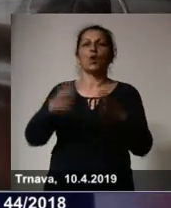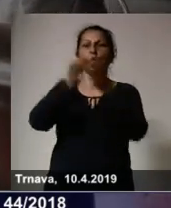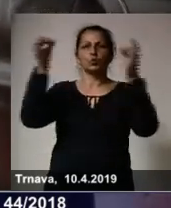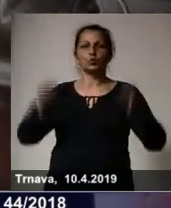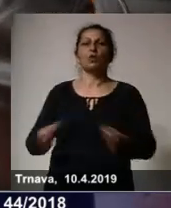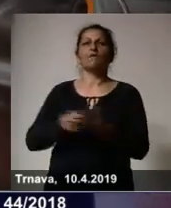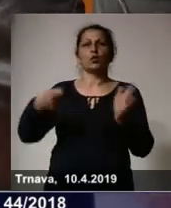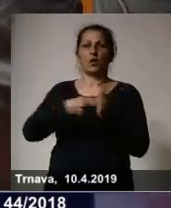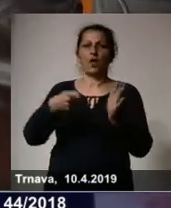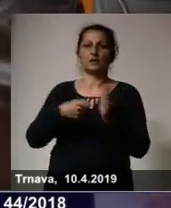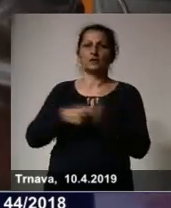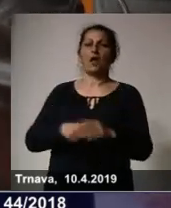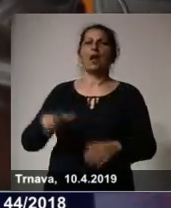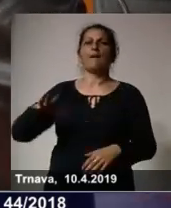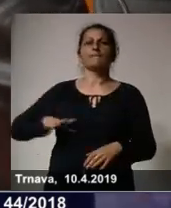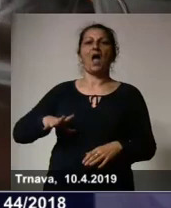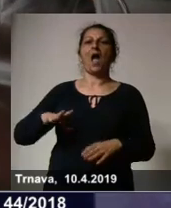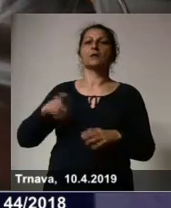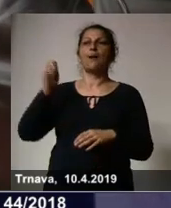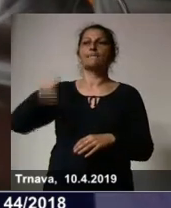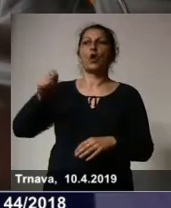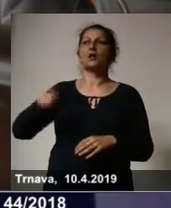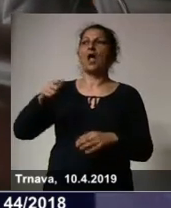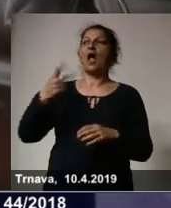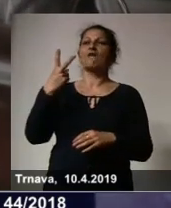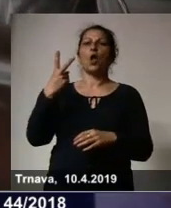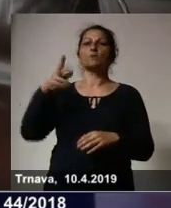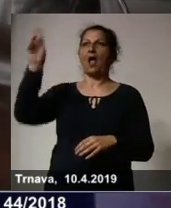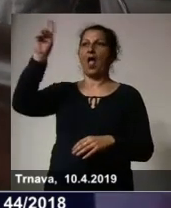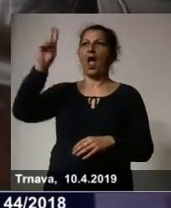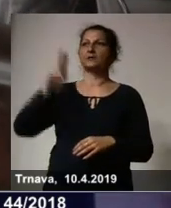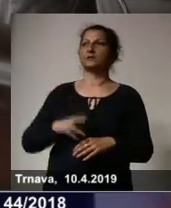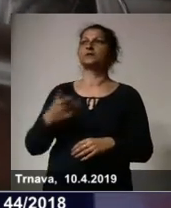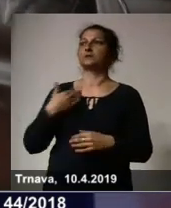dotácií. Pán poslanec Voltman sa hlási do rozpravy, nech sa páči.